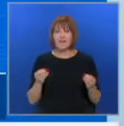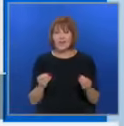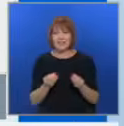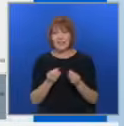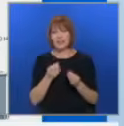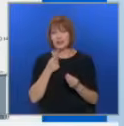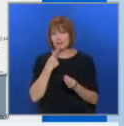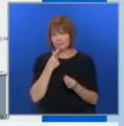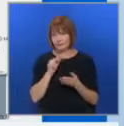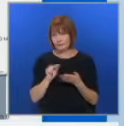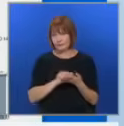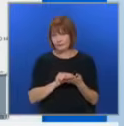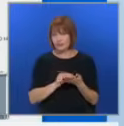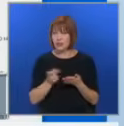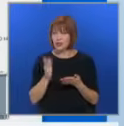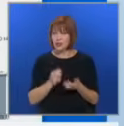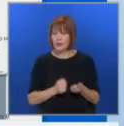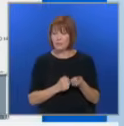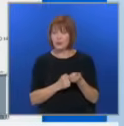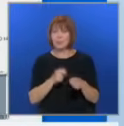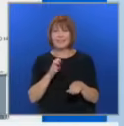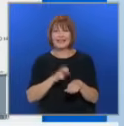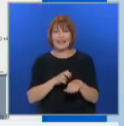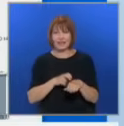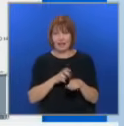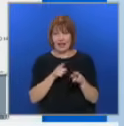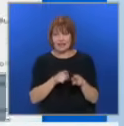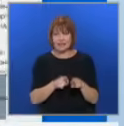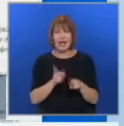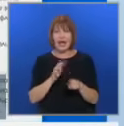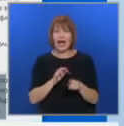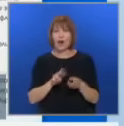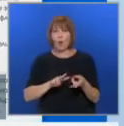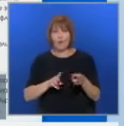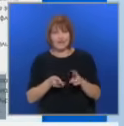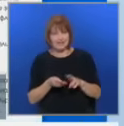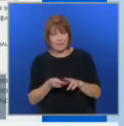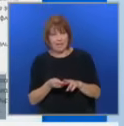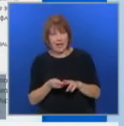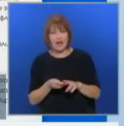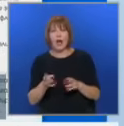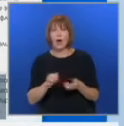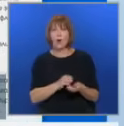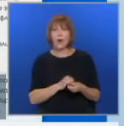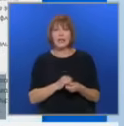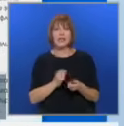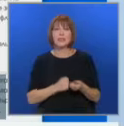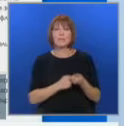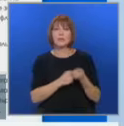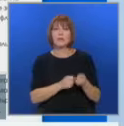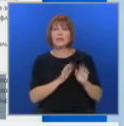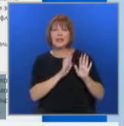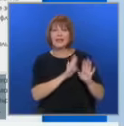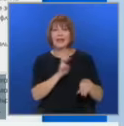Възраждане заявиха, че ще подкрепят декларацията на ППДП, ако в замяна на това коалицията пък подкрепи